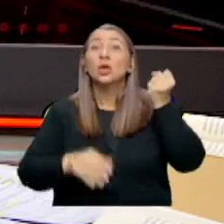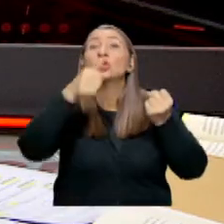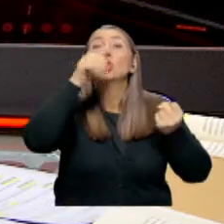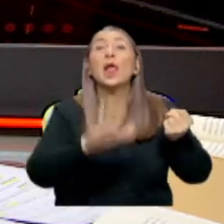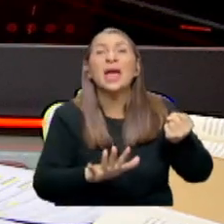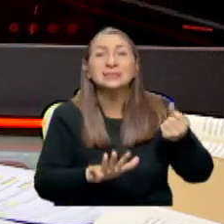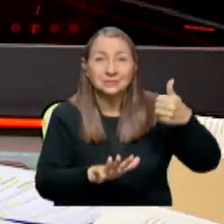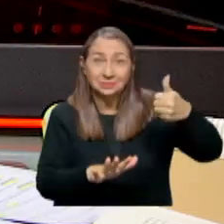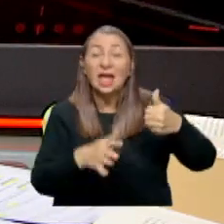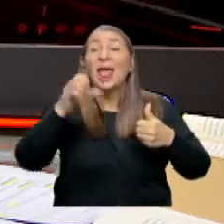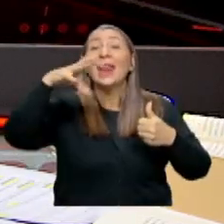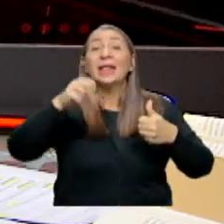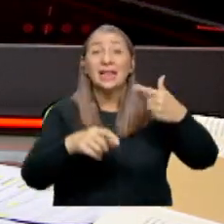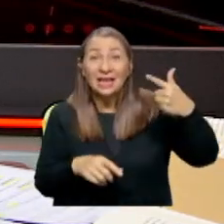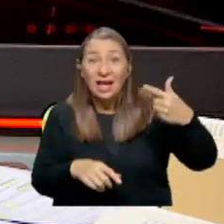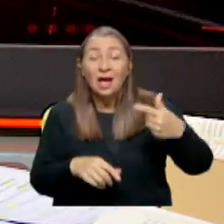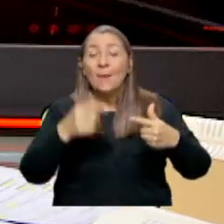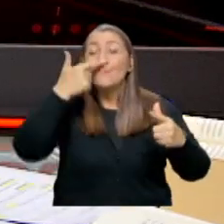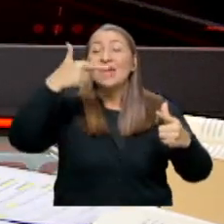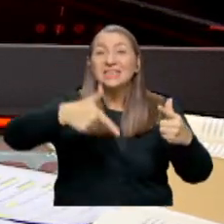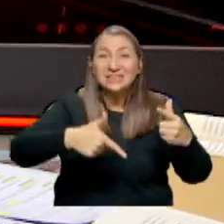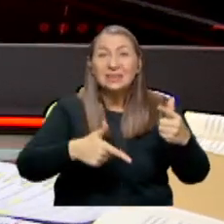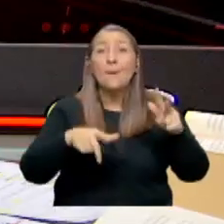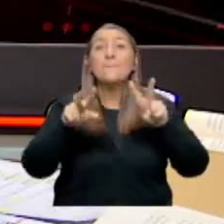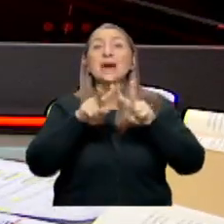doğalgazdan elektriğe akaryakıttan